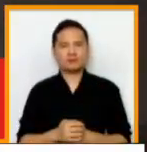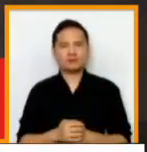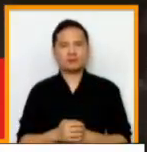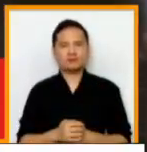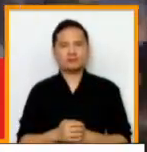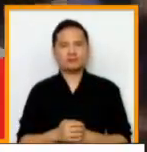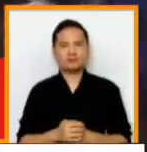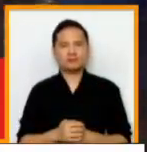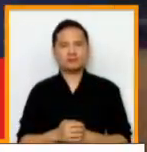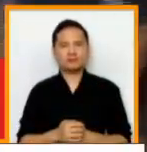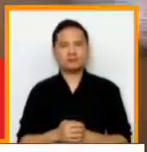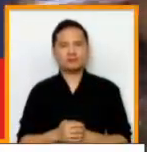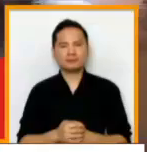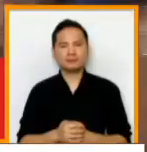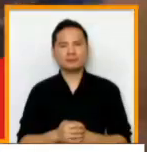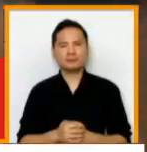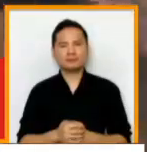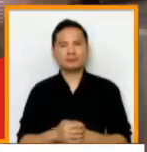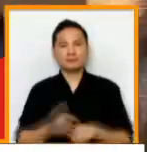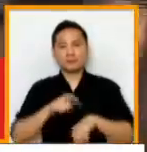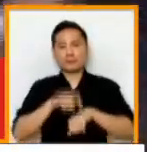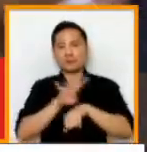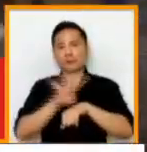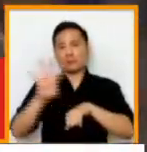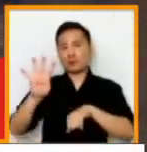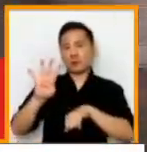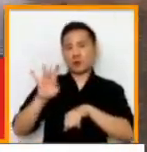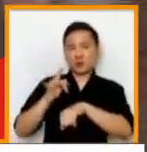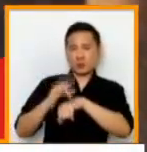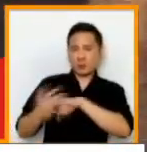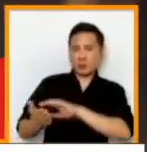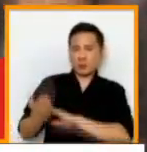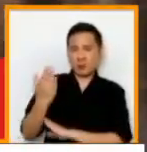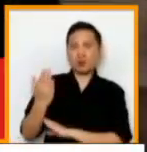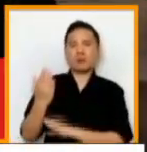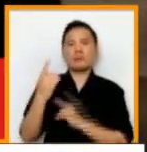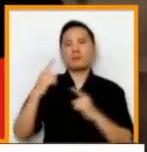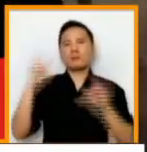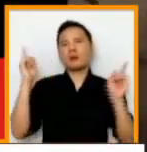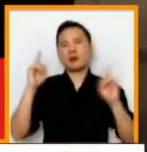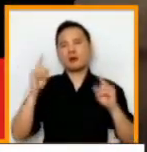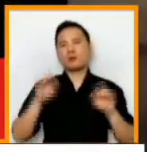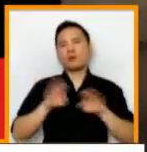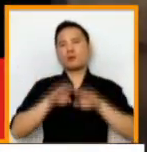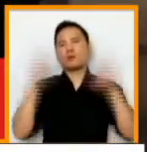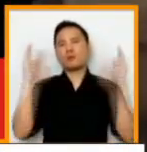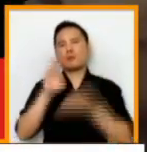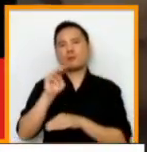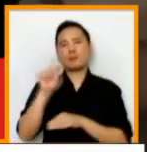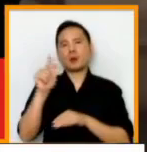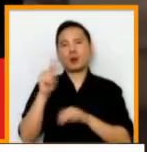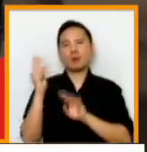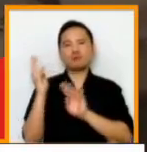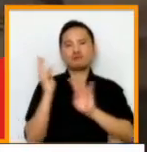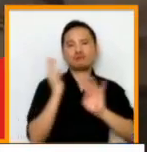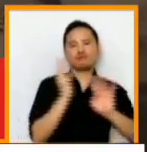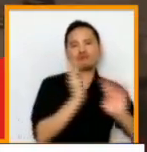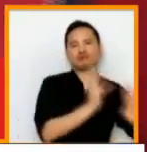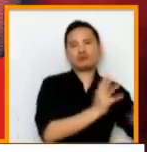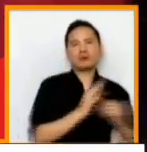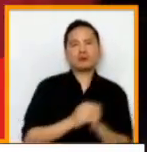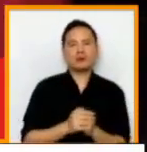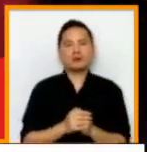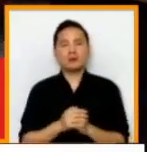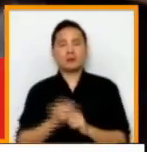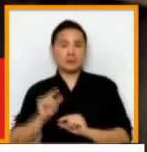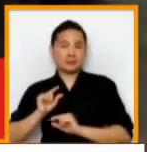Samantala, Connie, pasado alas 4 na madaling araw kanina nang pinapasok sa mall ang mga magpaparehistro. Tinatakan sila ng gwardiya habang